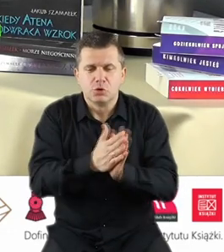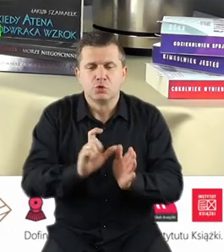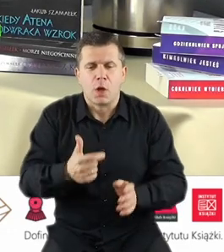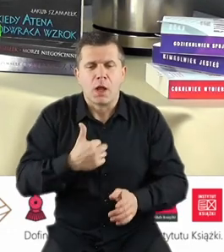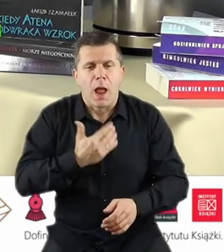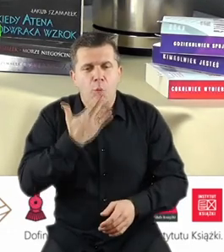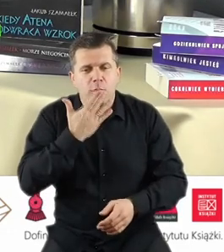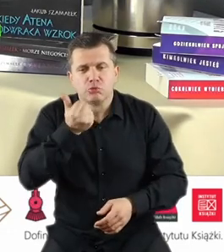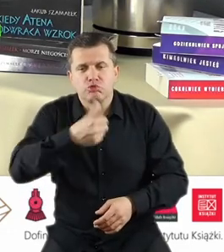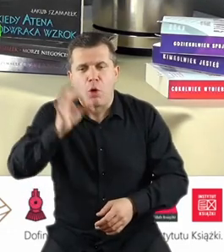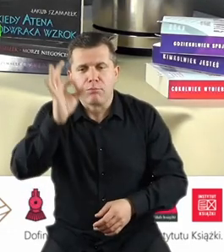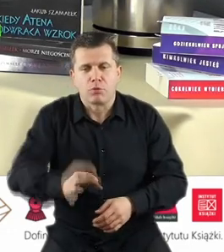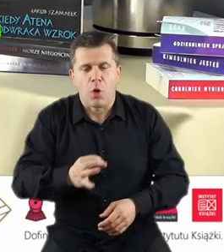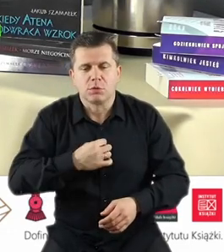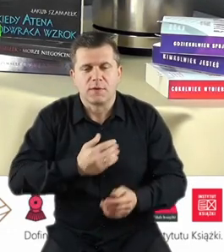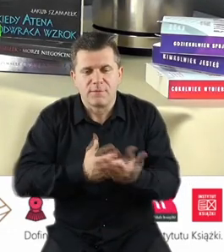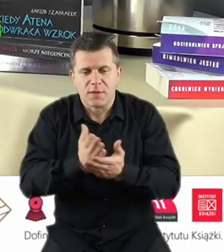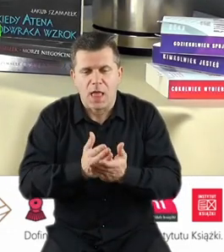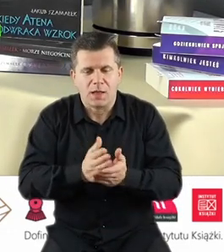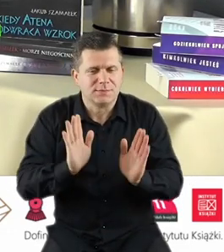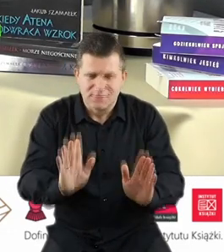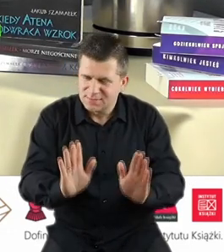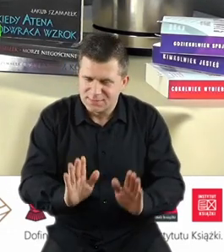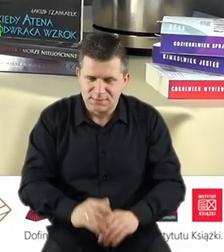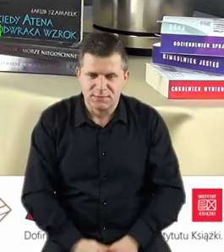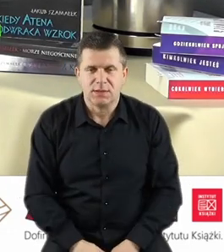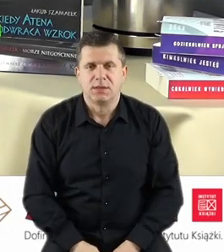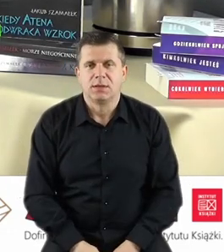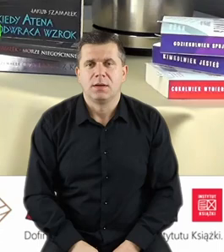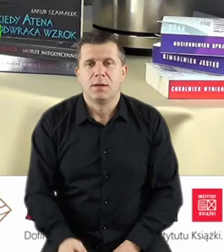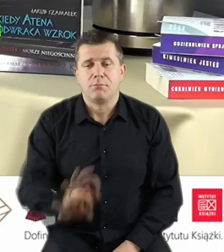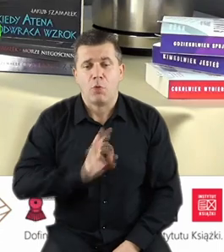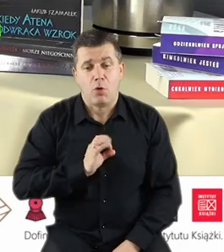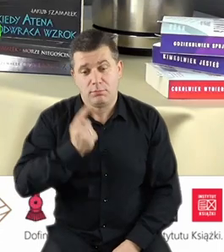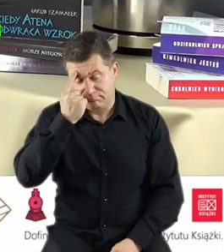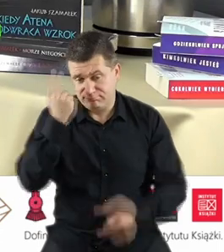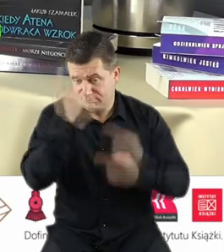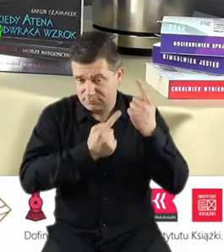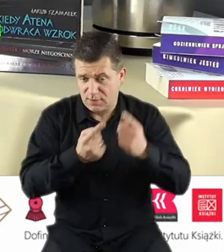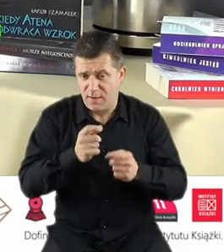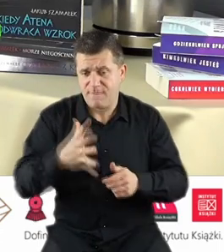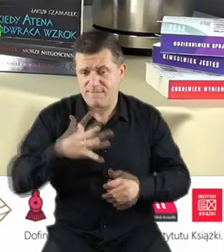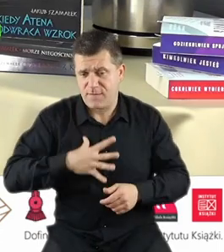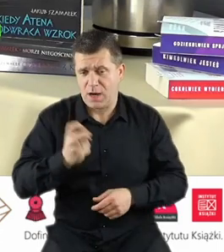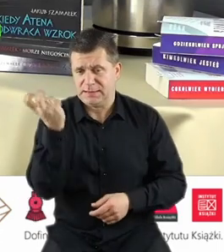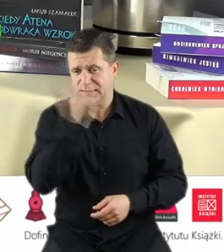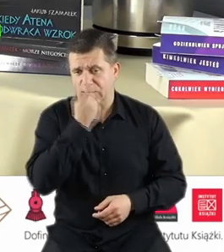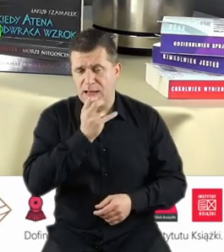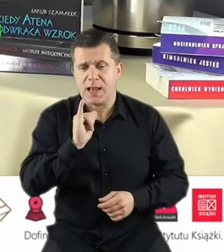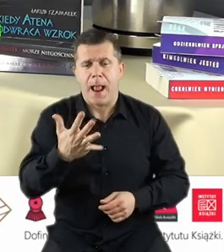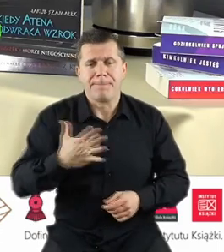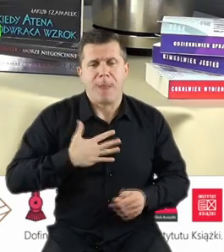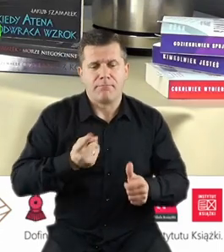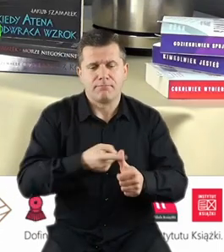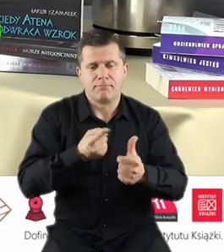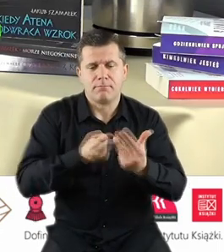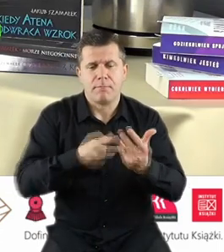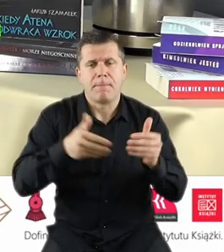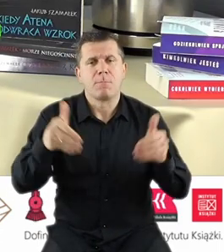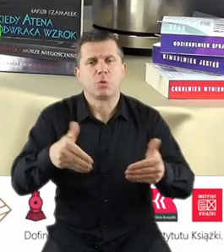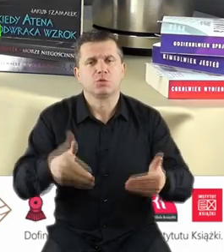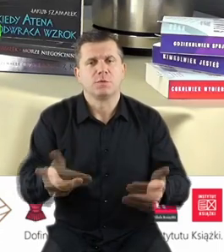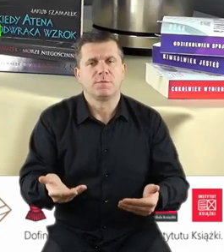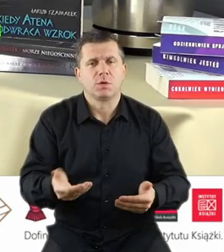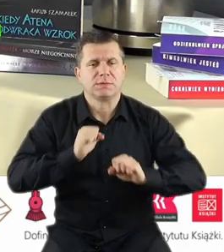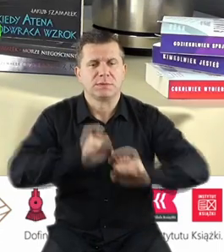nie traktować tego religijnie, ale no moim zdaniem tak, warto się zainteresować tym, jakie są opcje i na przykład